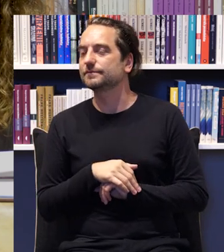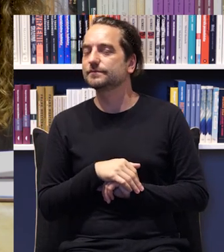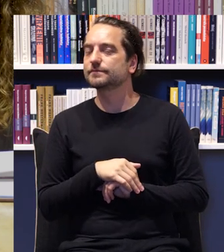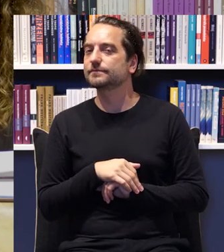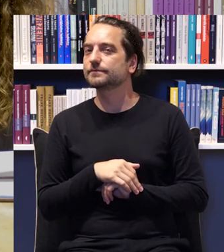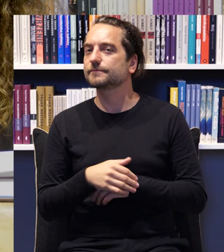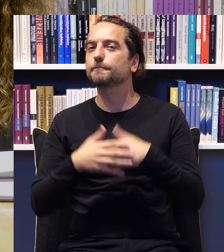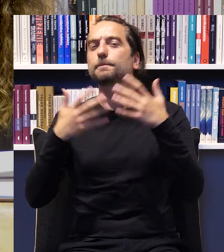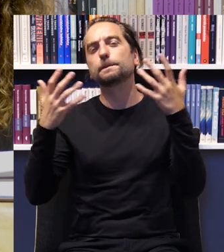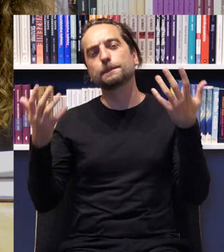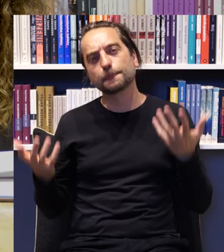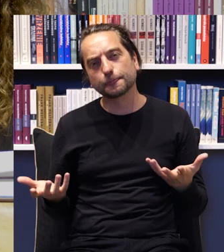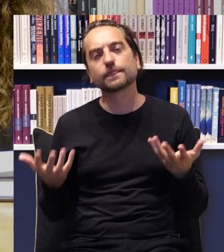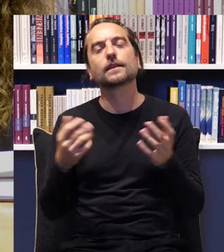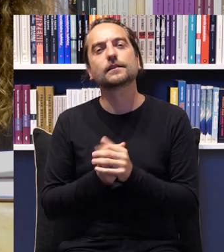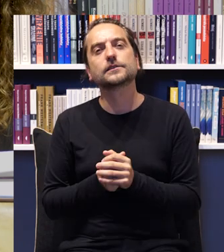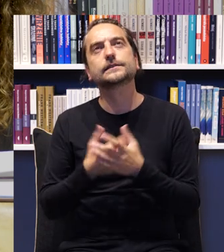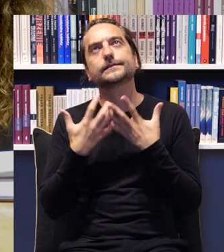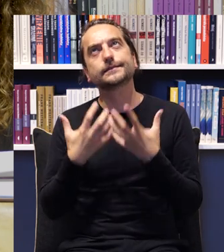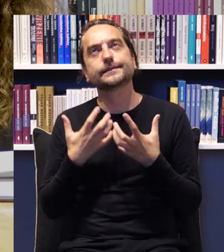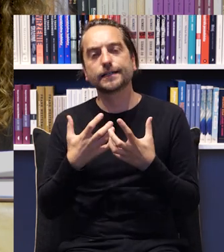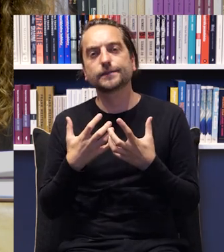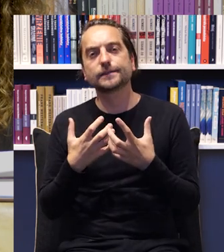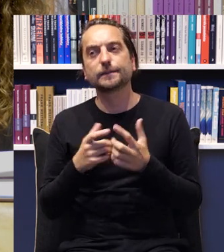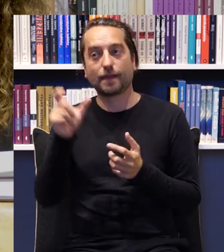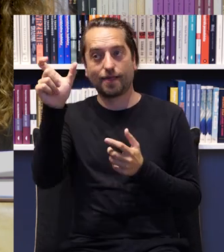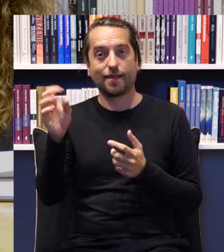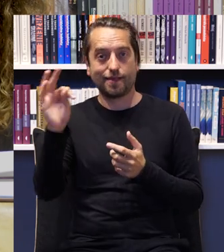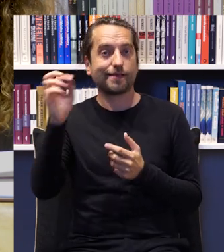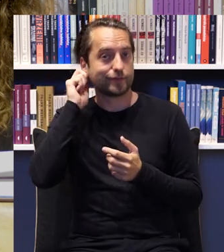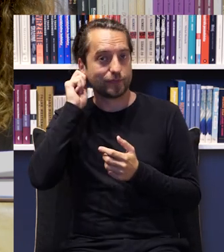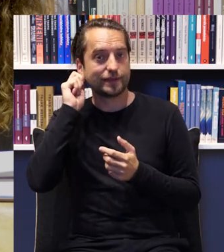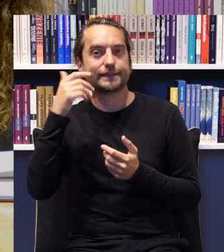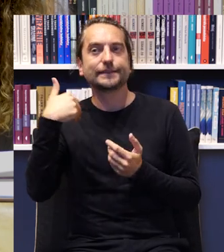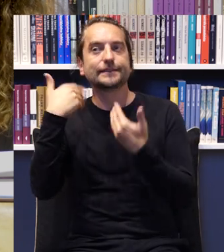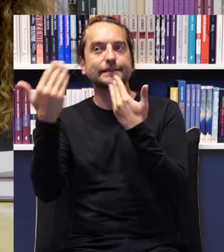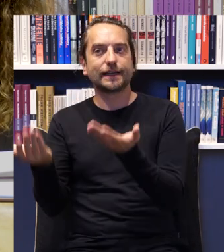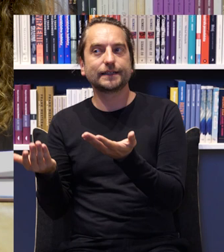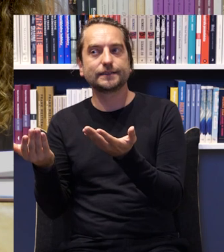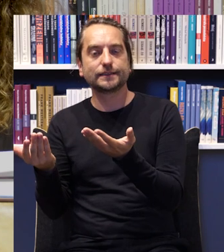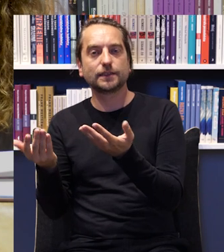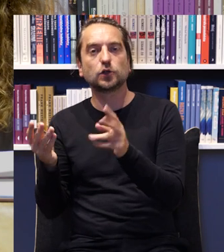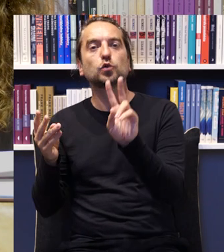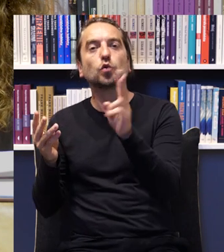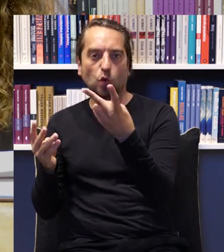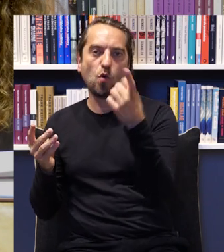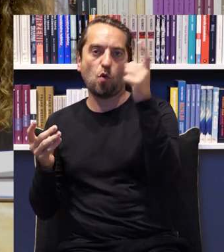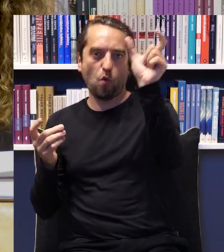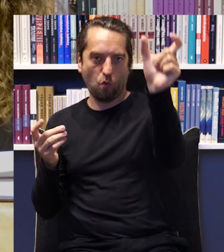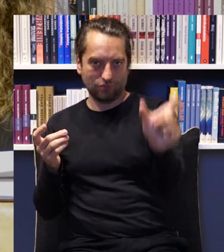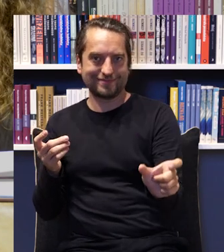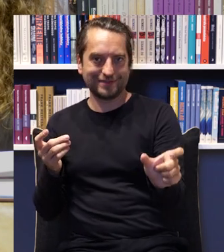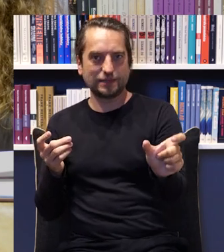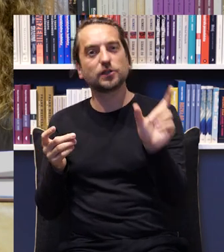Też jakby chciałam dać tej bohaterce kogoś, kto byłby